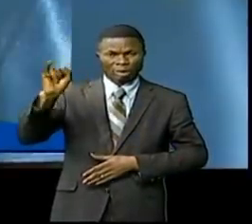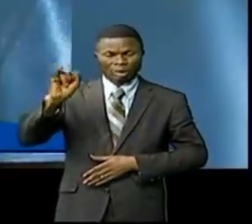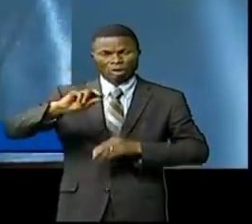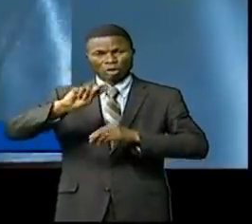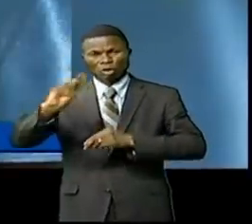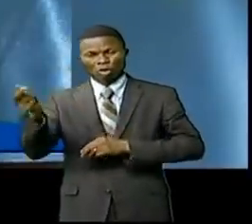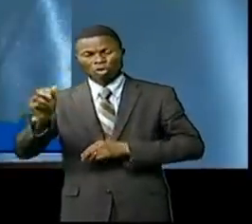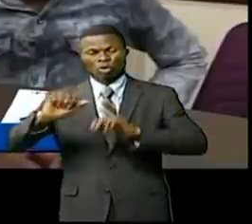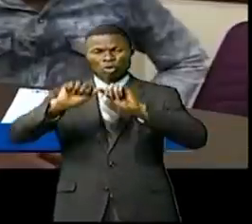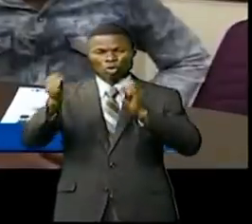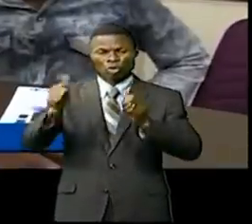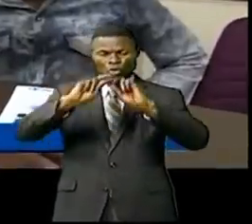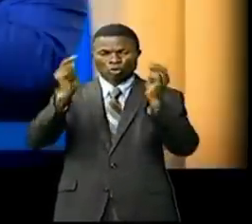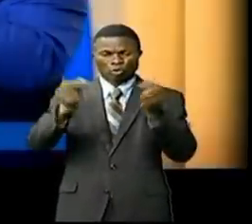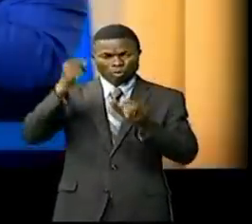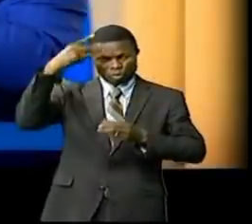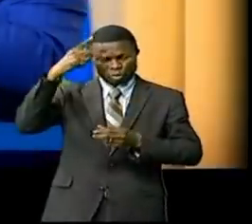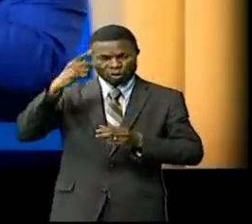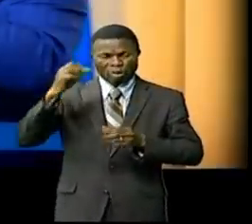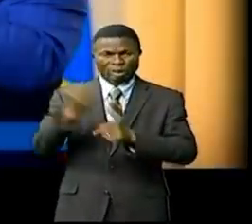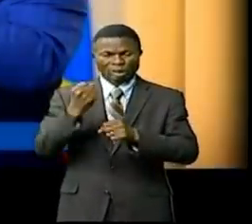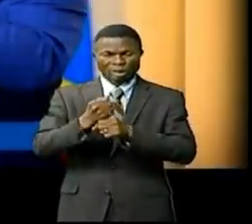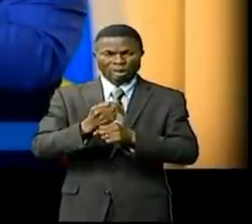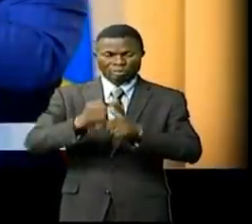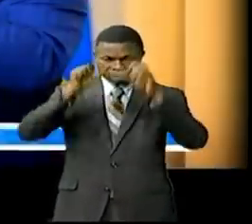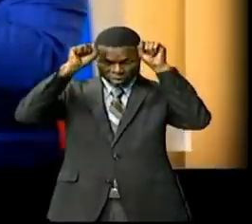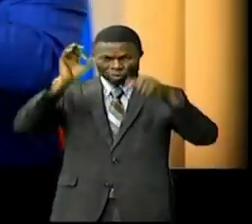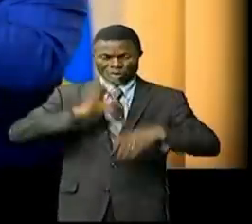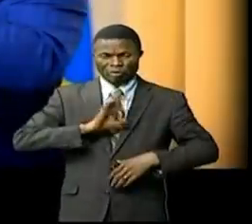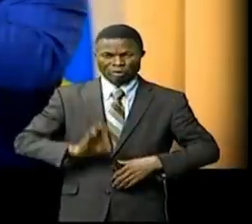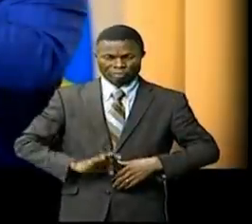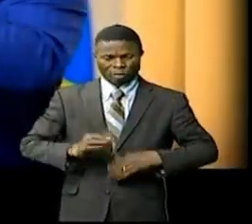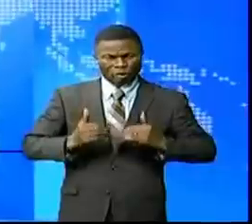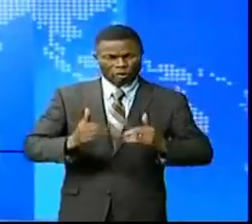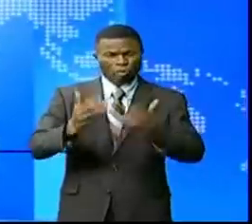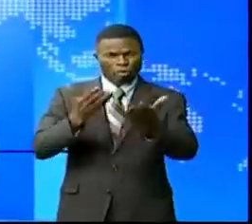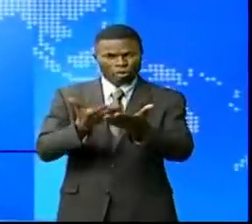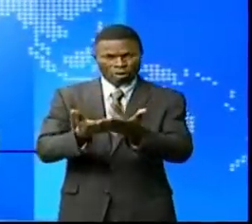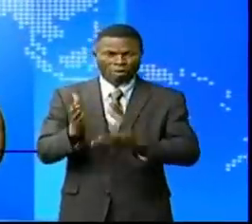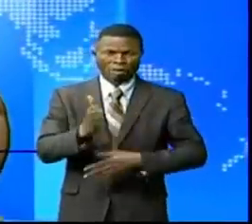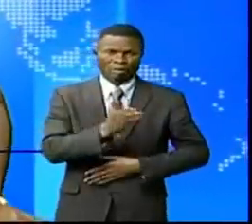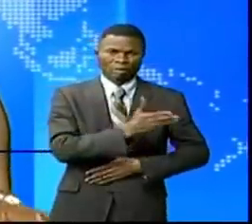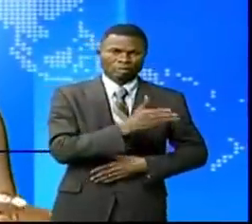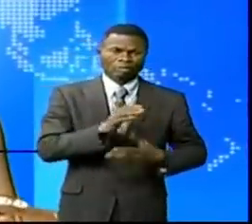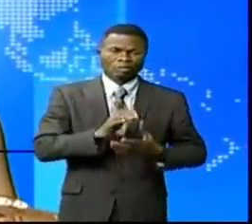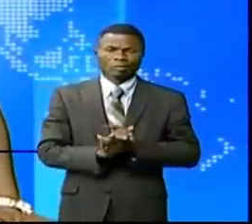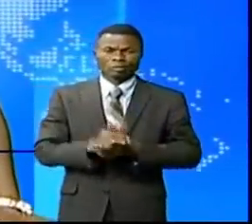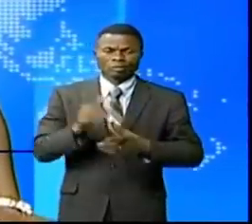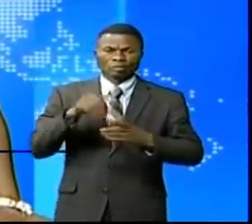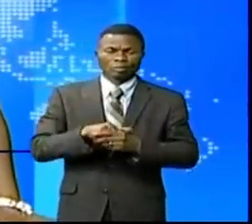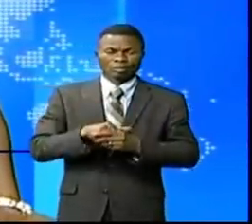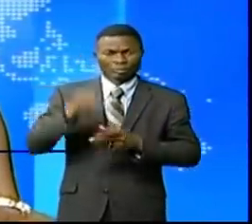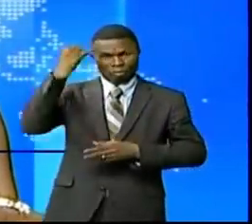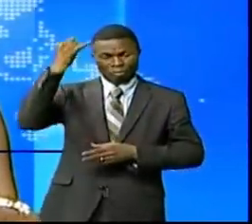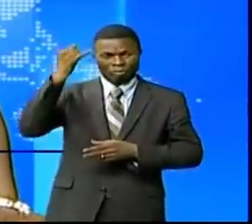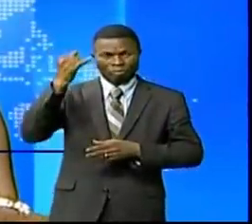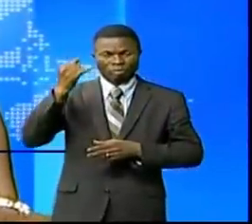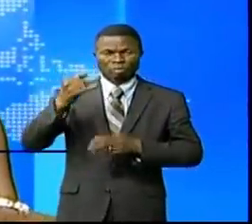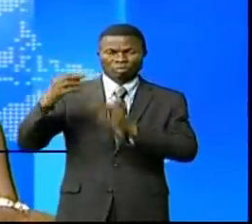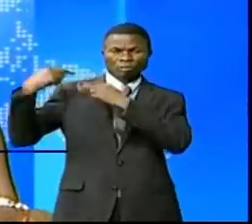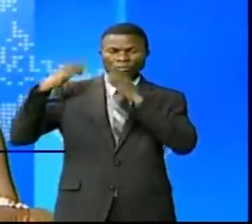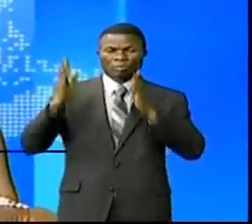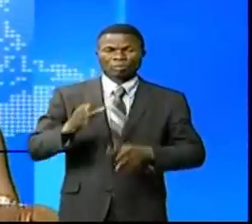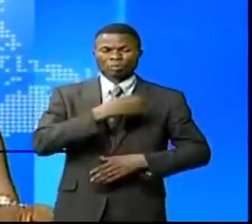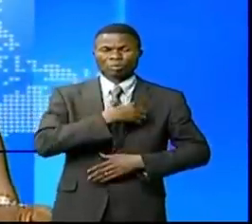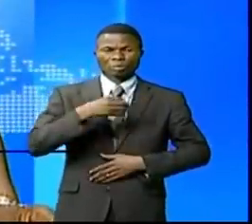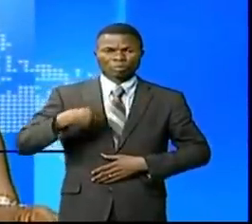de soutien aux actions du président de la République, Félix-Antoine Tshisekedi. Dans le cadre d'autonomisation de la